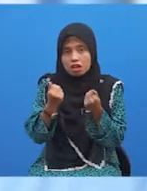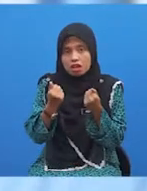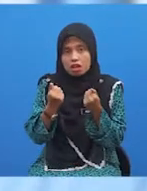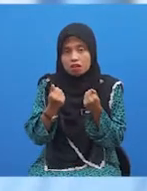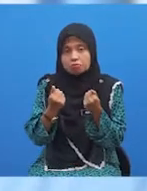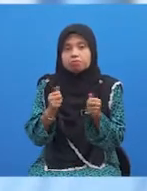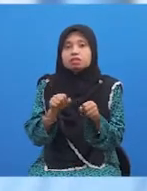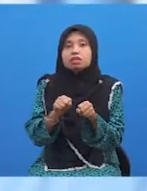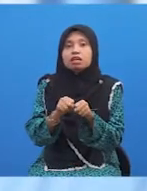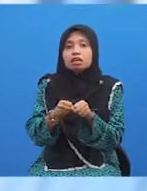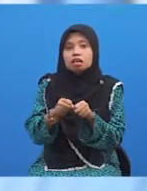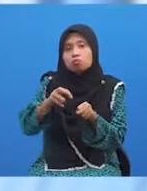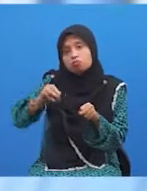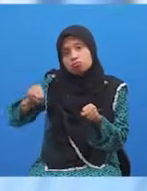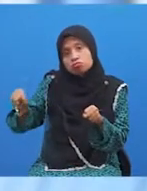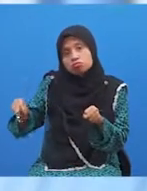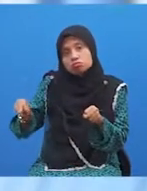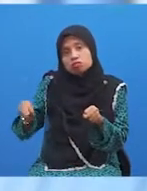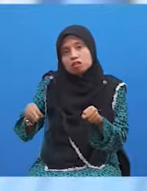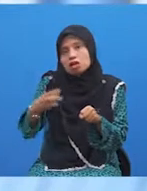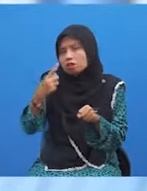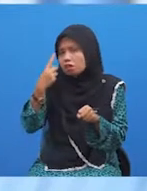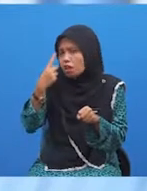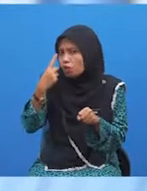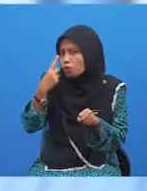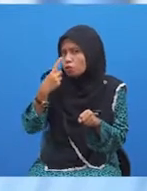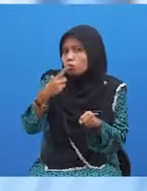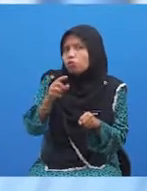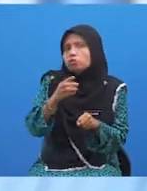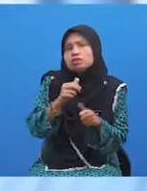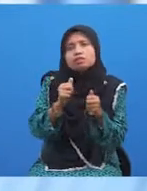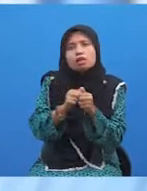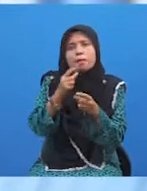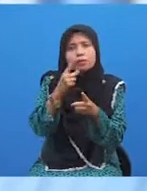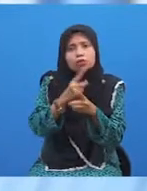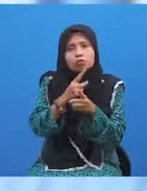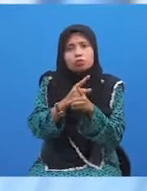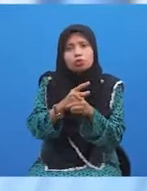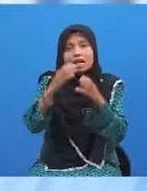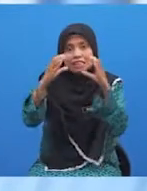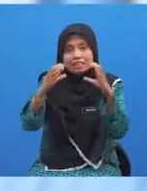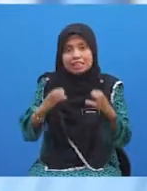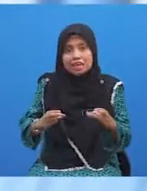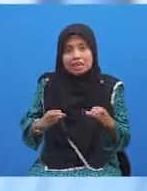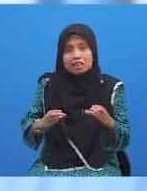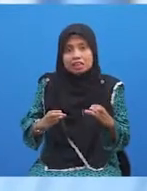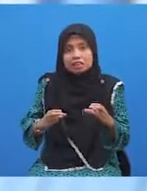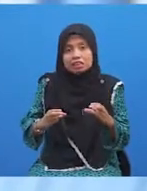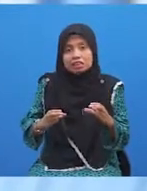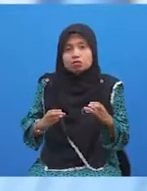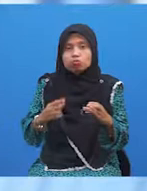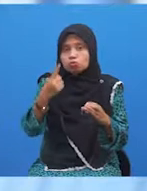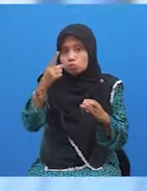Diharapkan agar murid-murid perhatikan dengan teliti cara